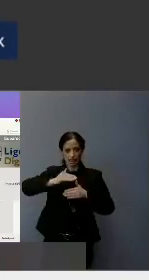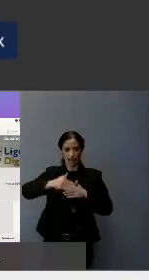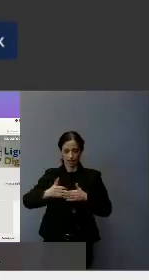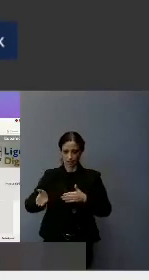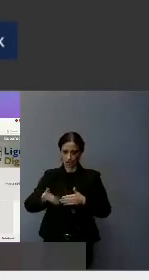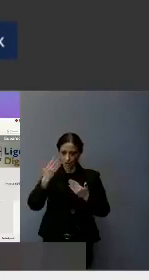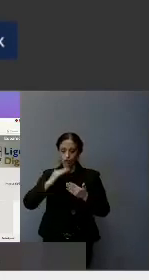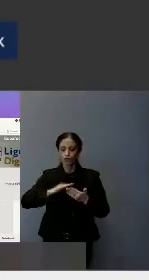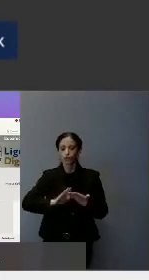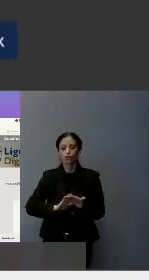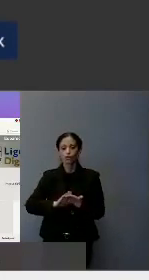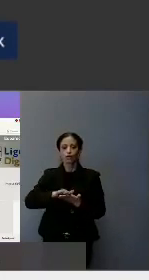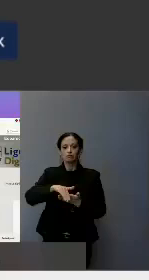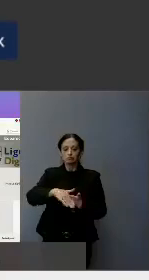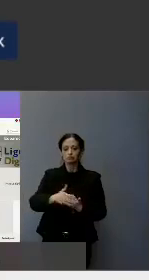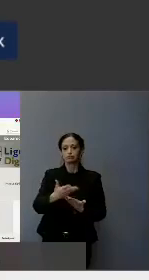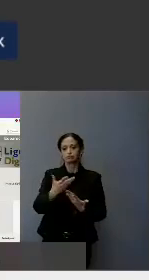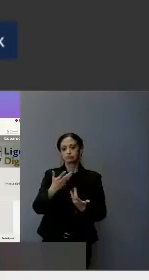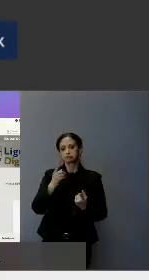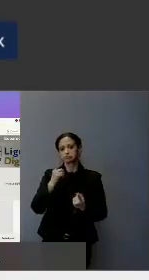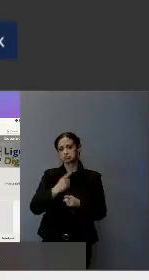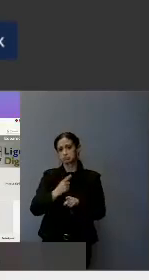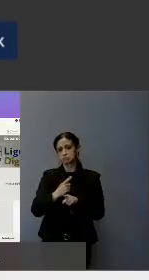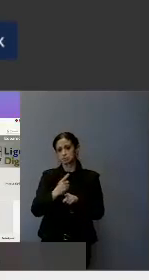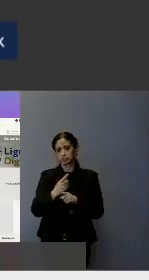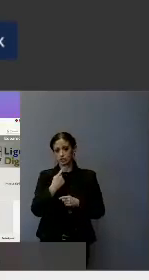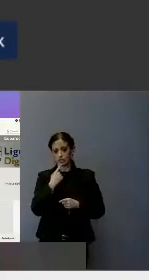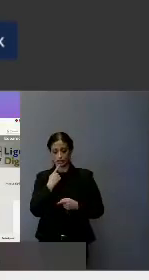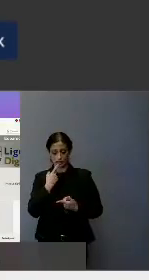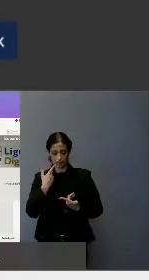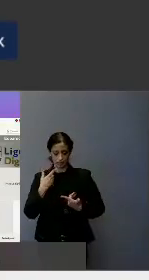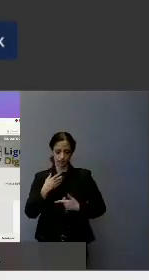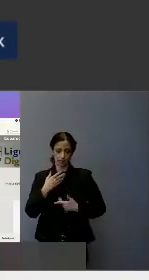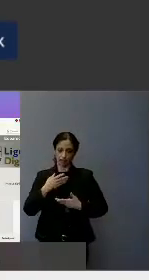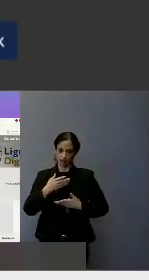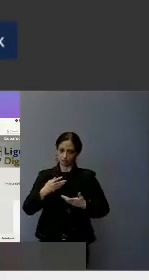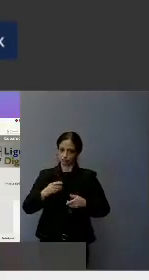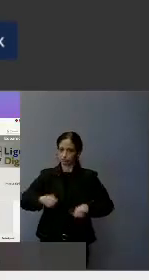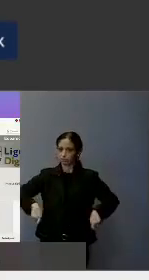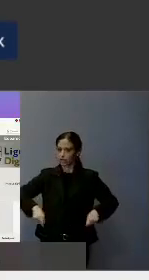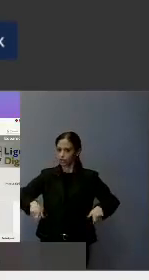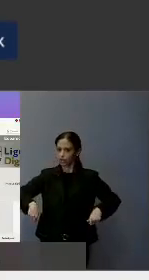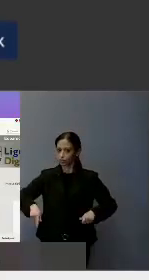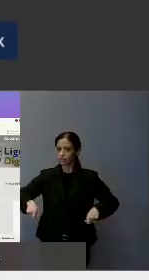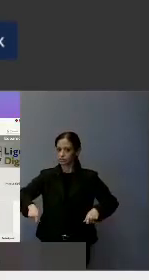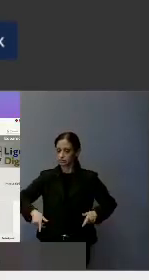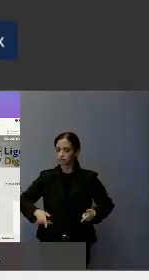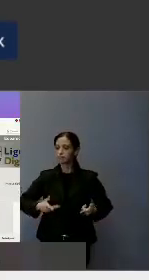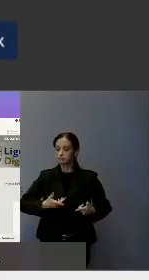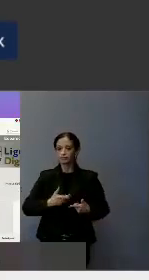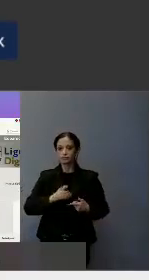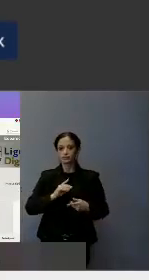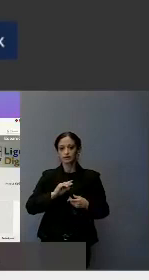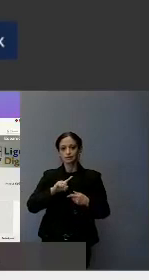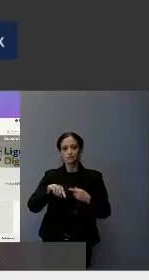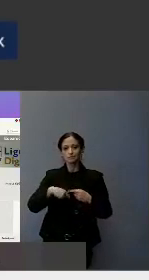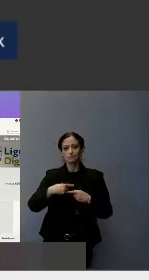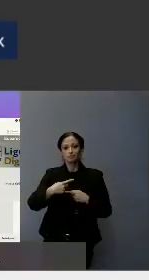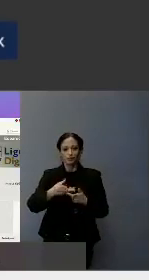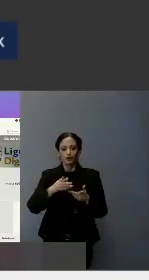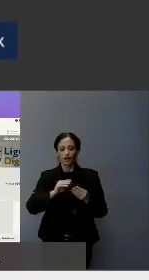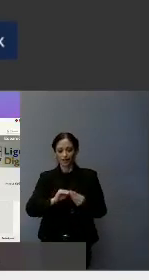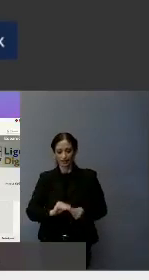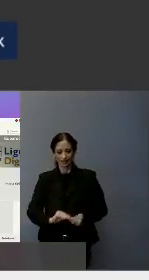dei soggetti che si correvano su con la carrozzina ma alla luce del risultato è stato un autogol anche abbastanza